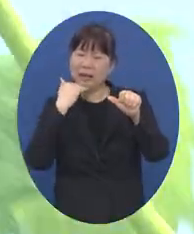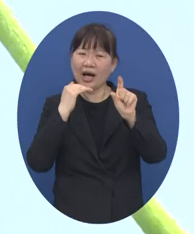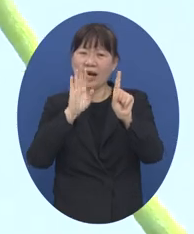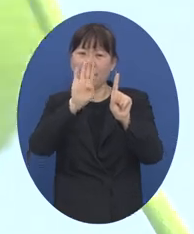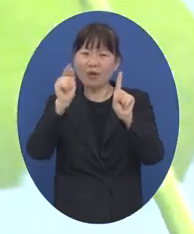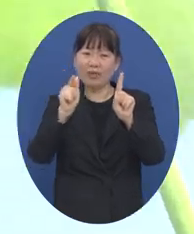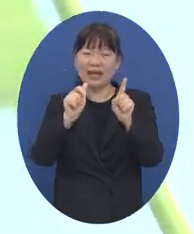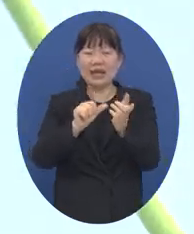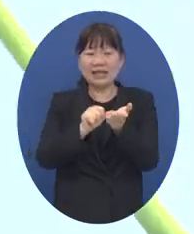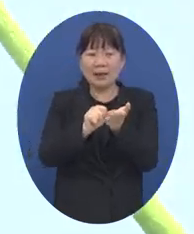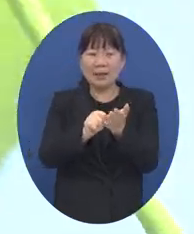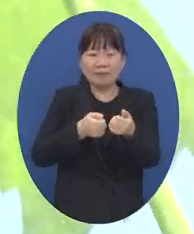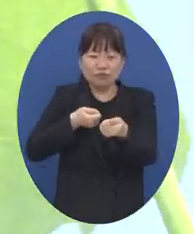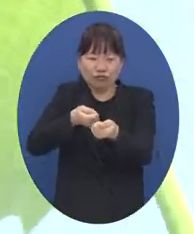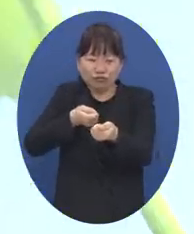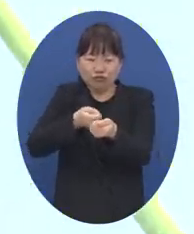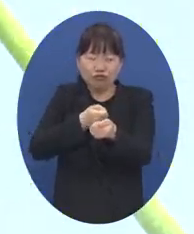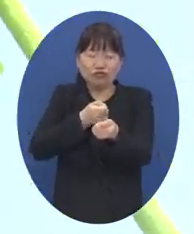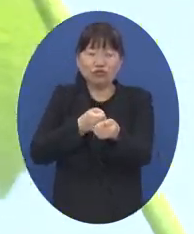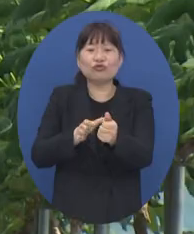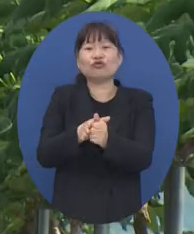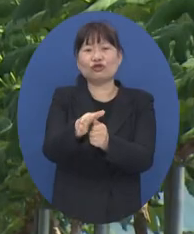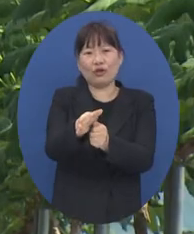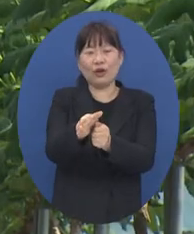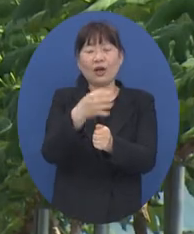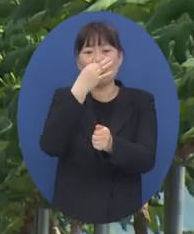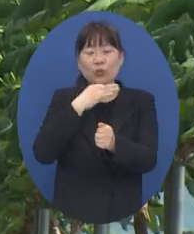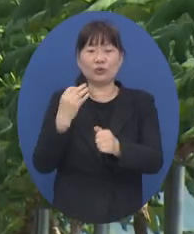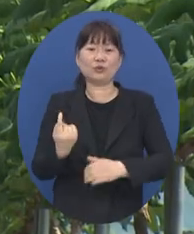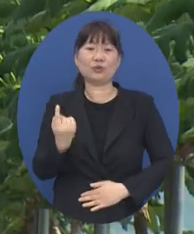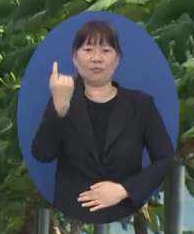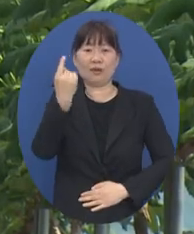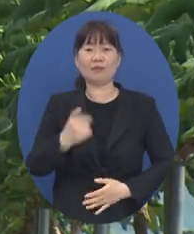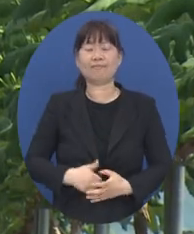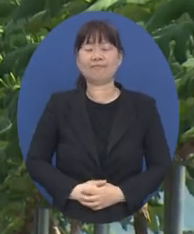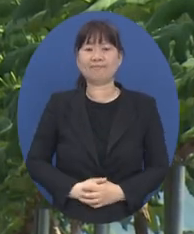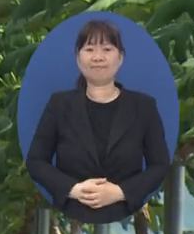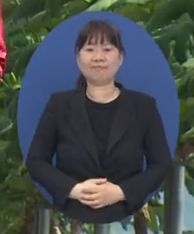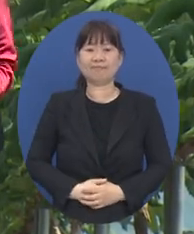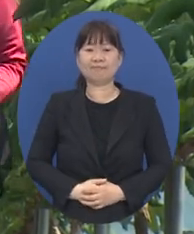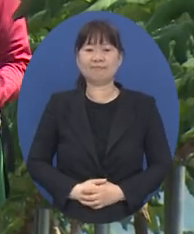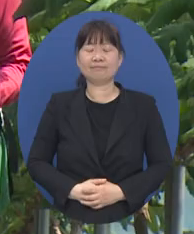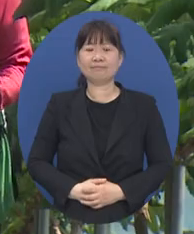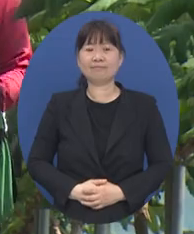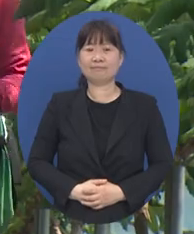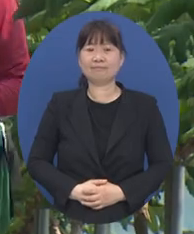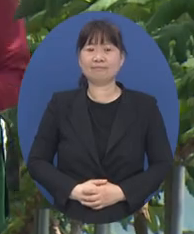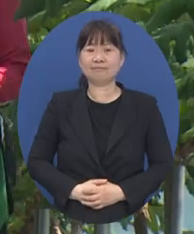효율을 높일 수 있다는 게 전문가들의 조언입니다. 경기지TV 최지연입니다.